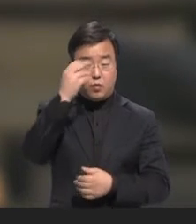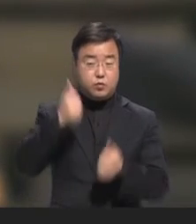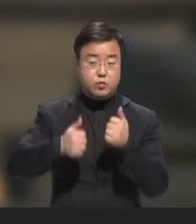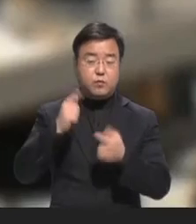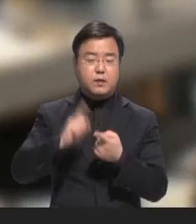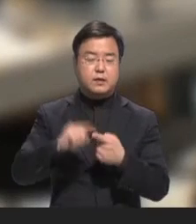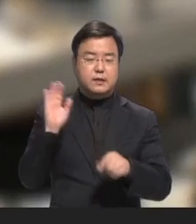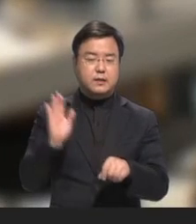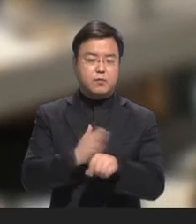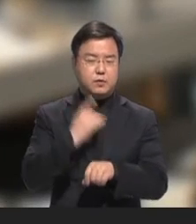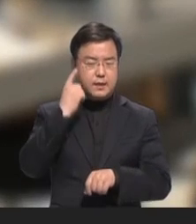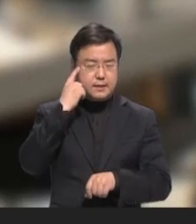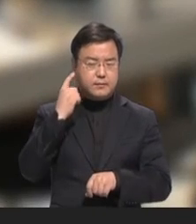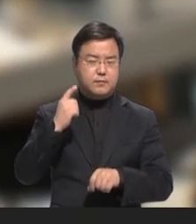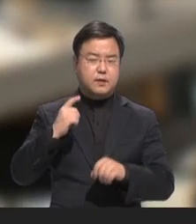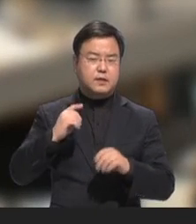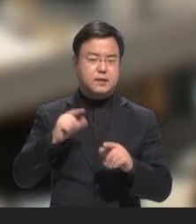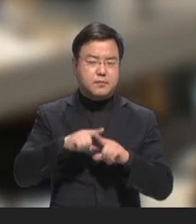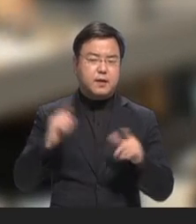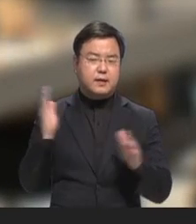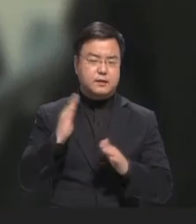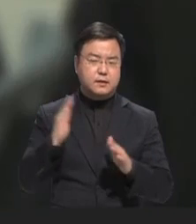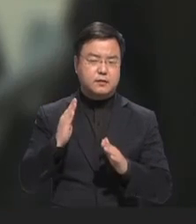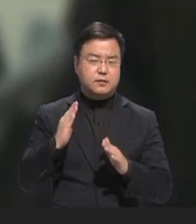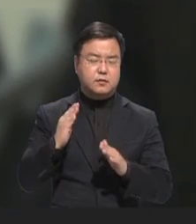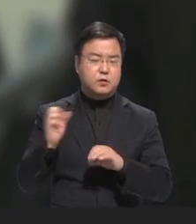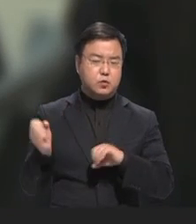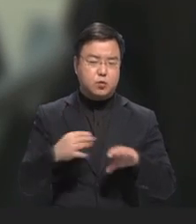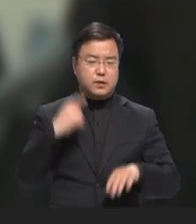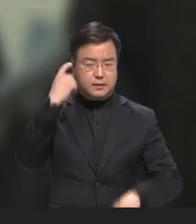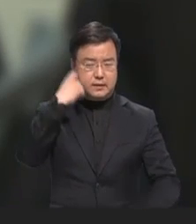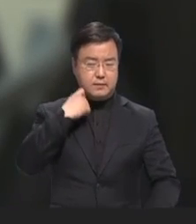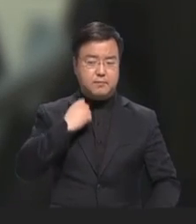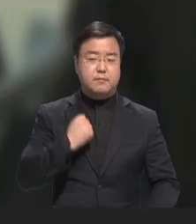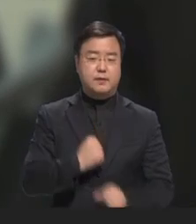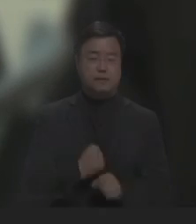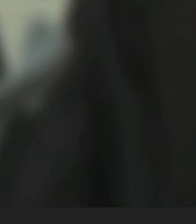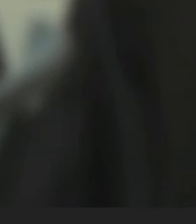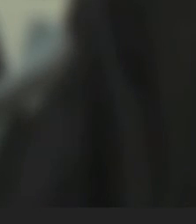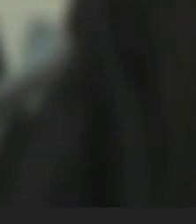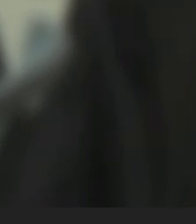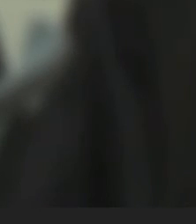일반 학생들의 상대적 박탈감만 키우고 있습니다. EBS 뉴스 이동현입니다.